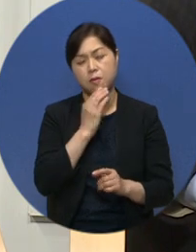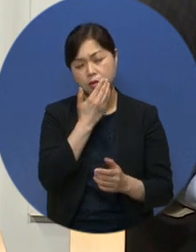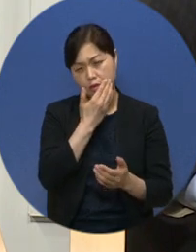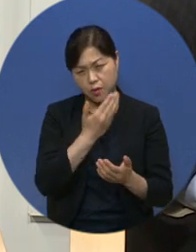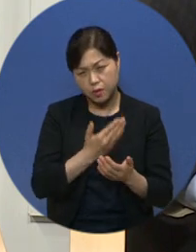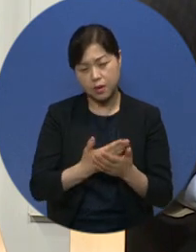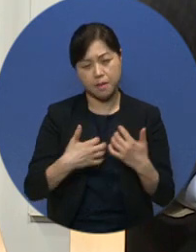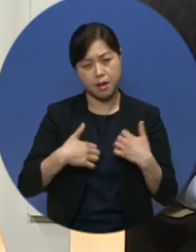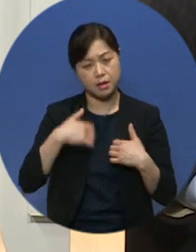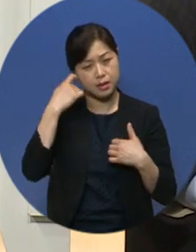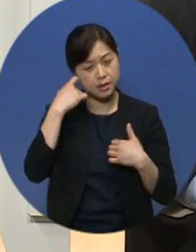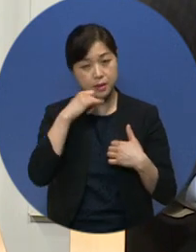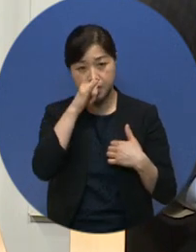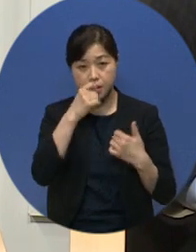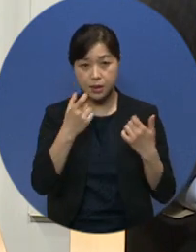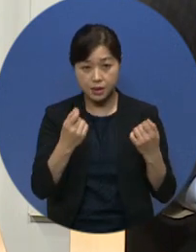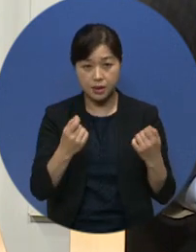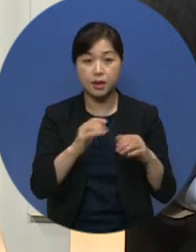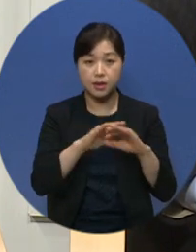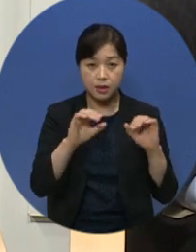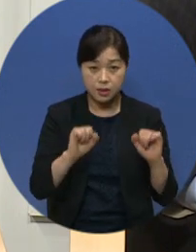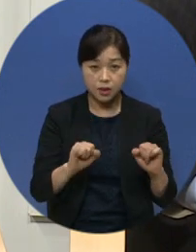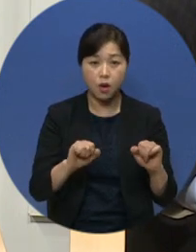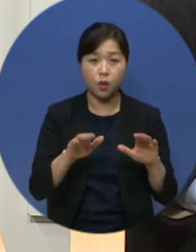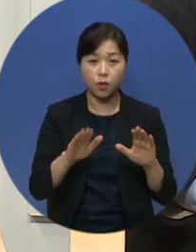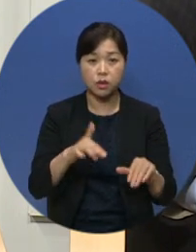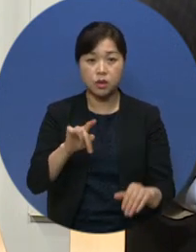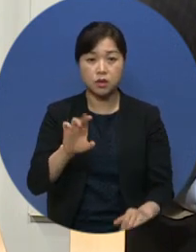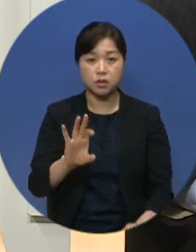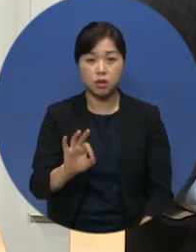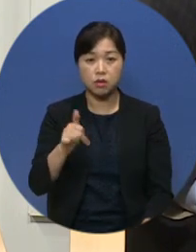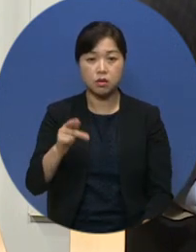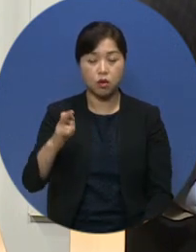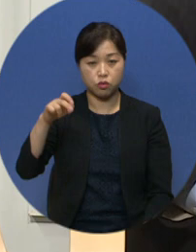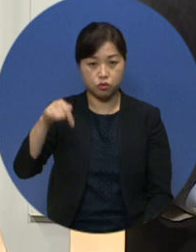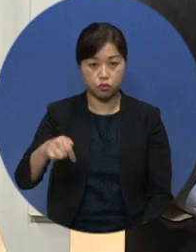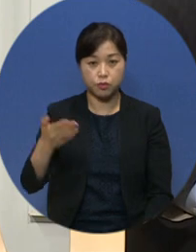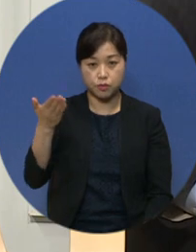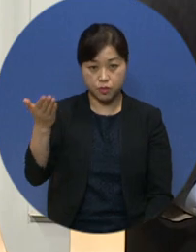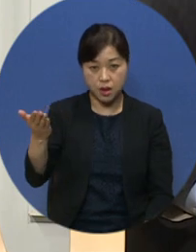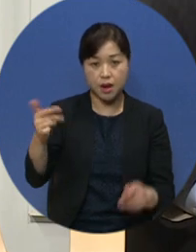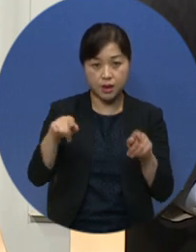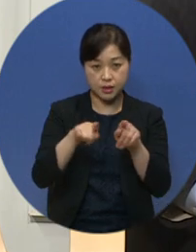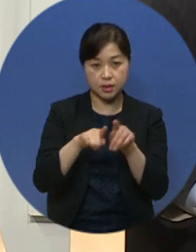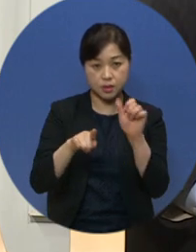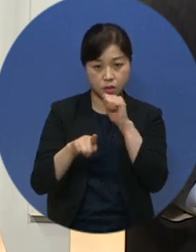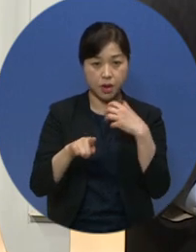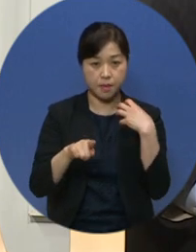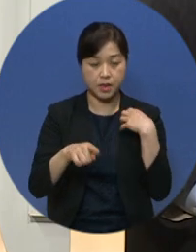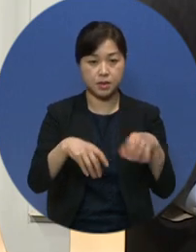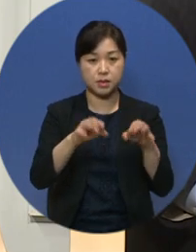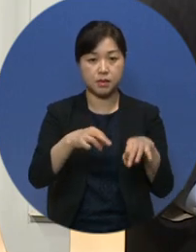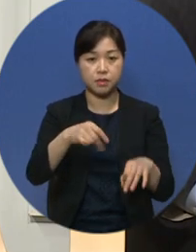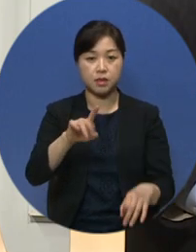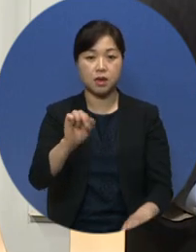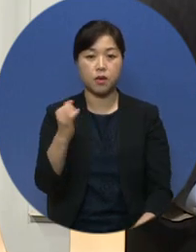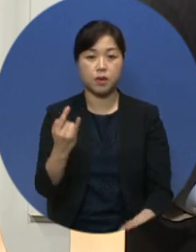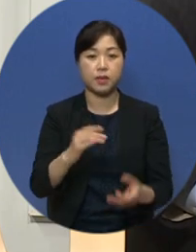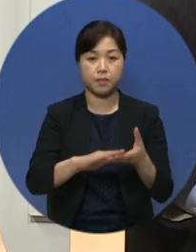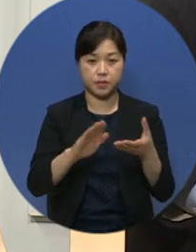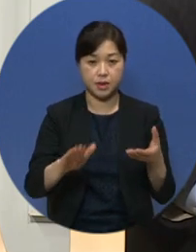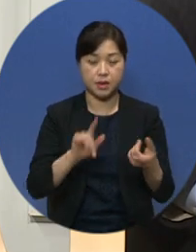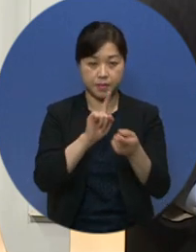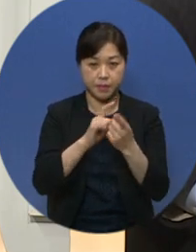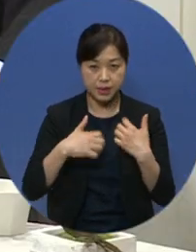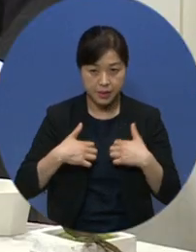다가오고 있습니다 안녕하세요 전 오늘 전경 속 고무 님과 함께 진행을 함께 할 김상회 입니다 1